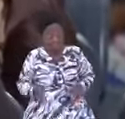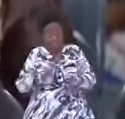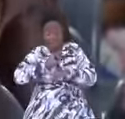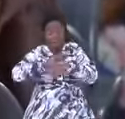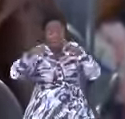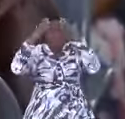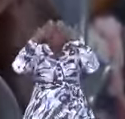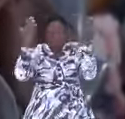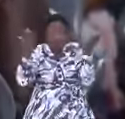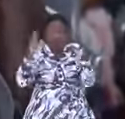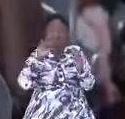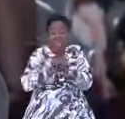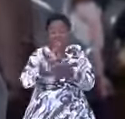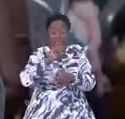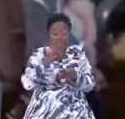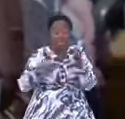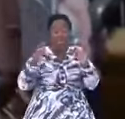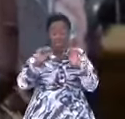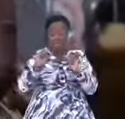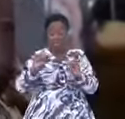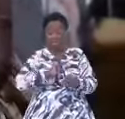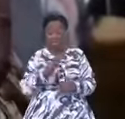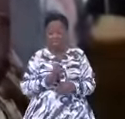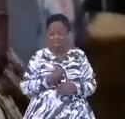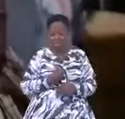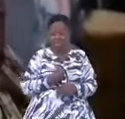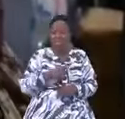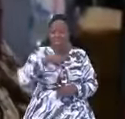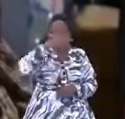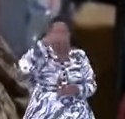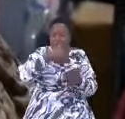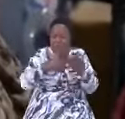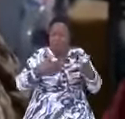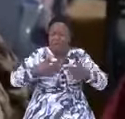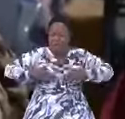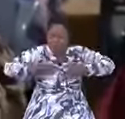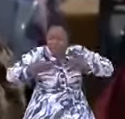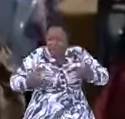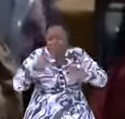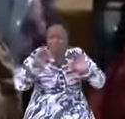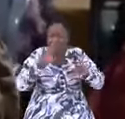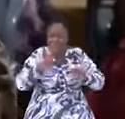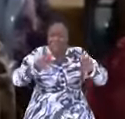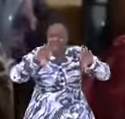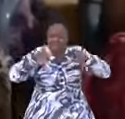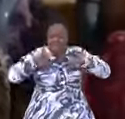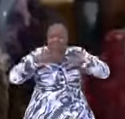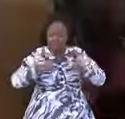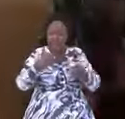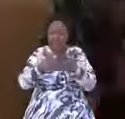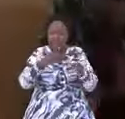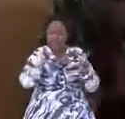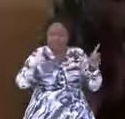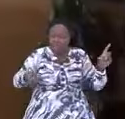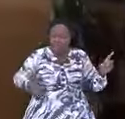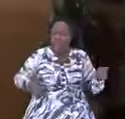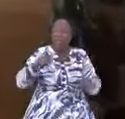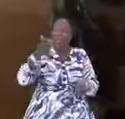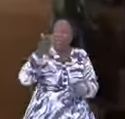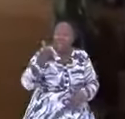concession de soirée elle acceptable aux yeux de dieu il faut la conviction